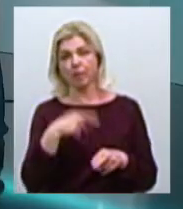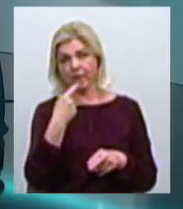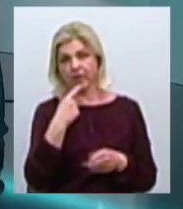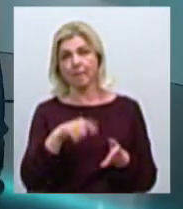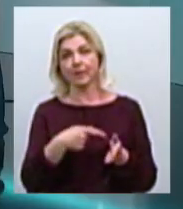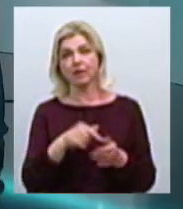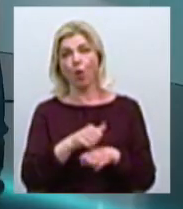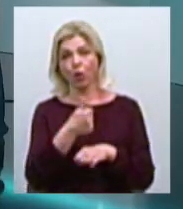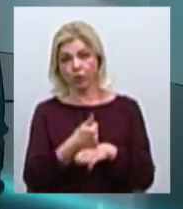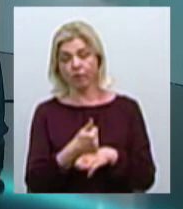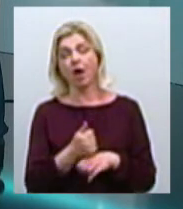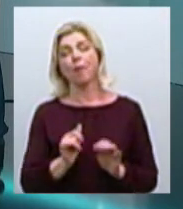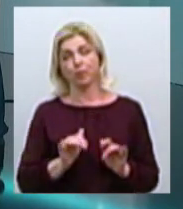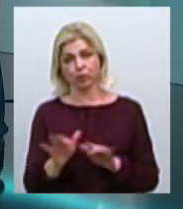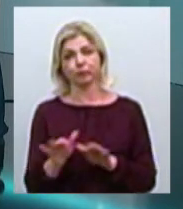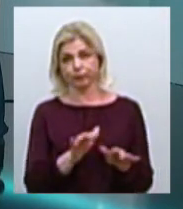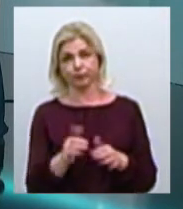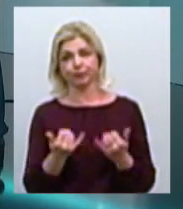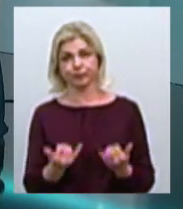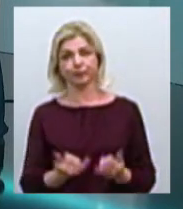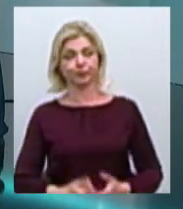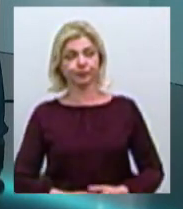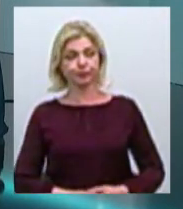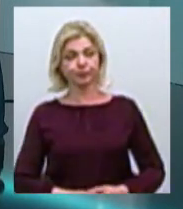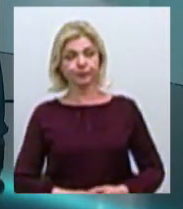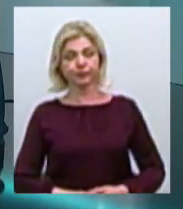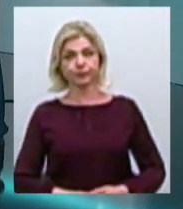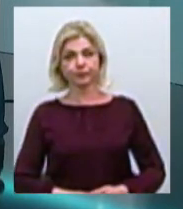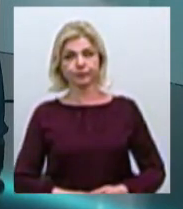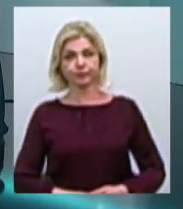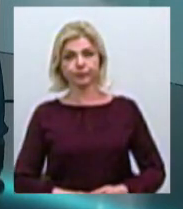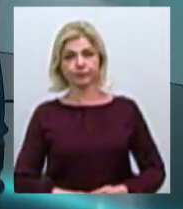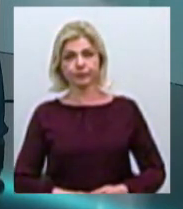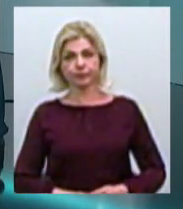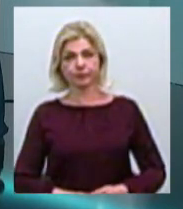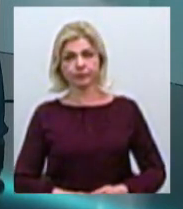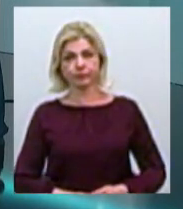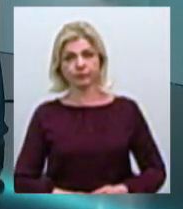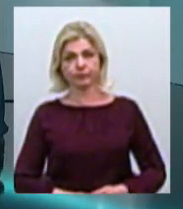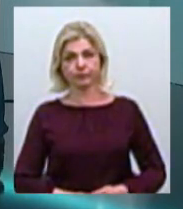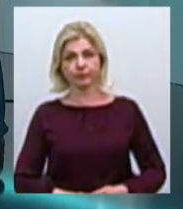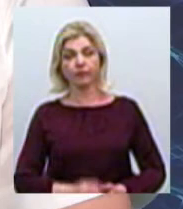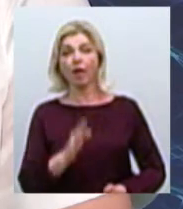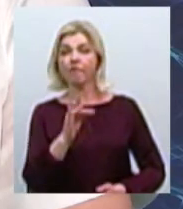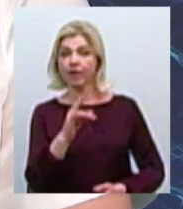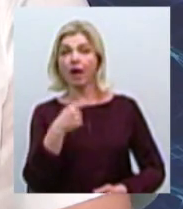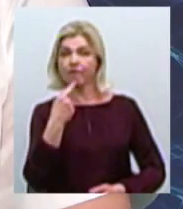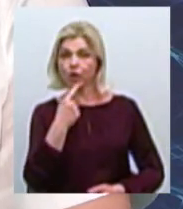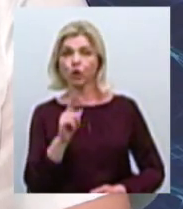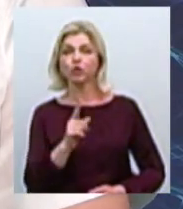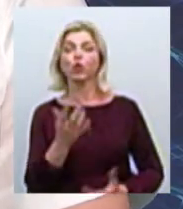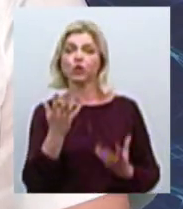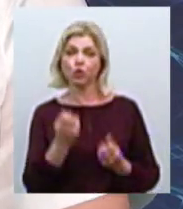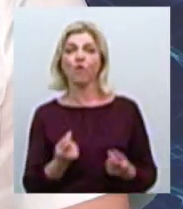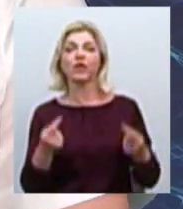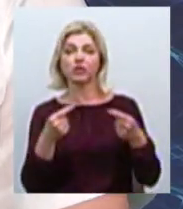Так, да. Процес йде. Процес. Чудово. Чудова фраза. Ви сказали, що все ж таки ще